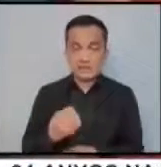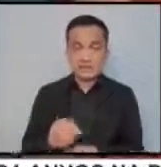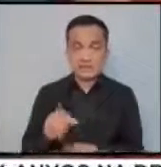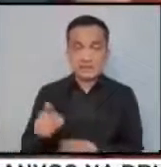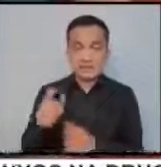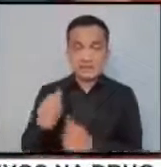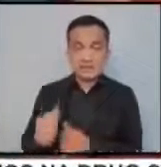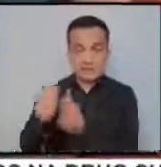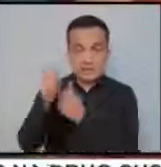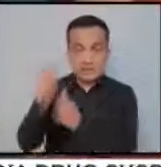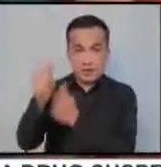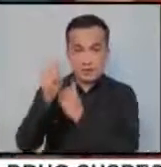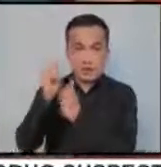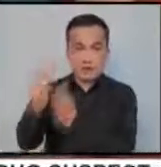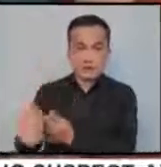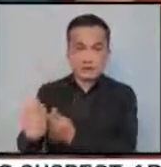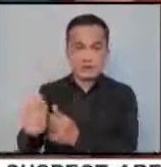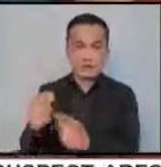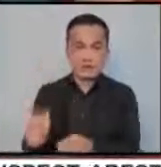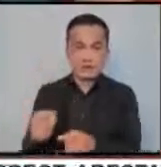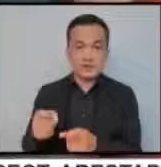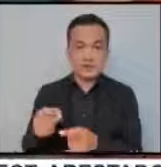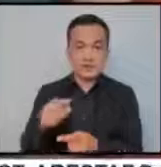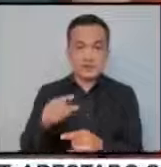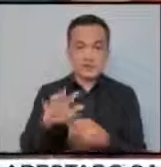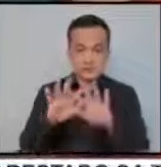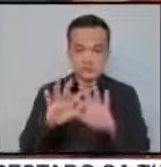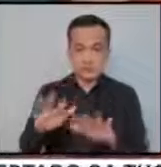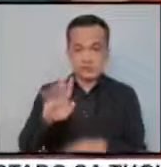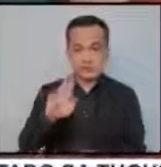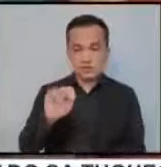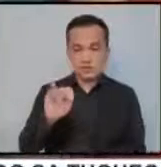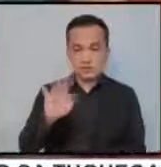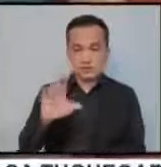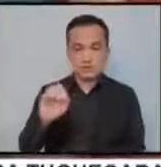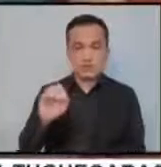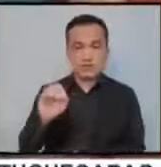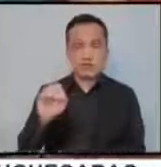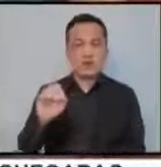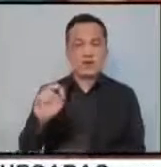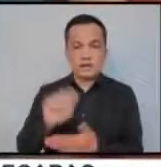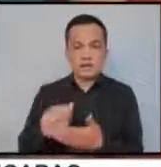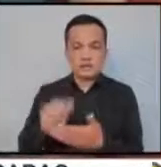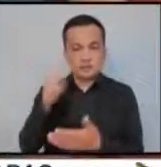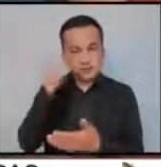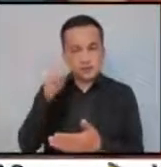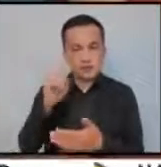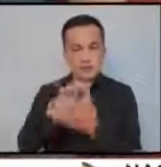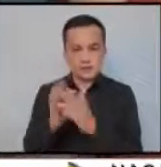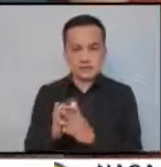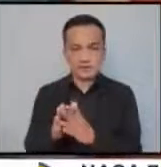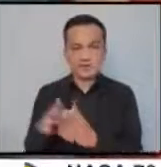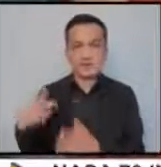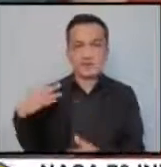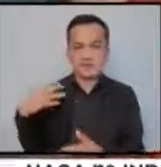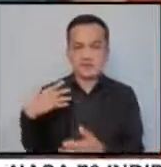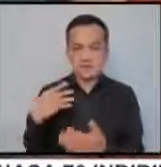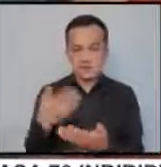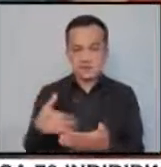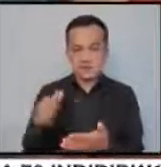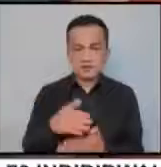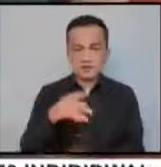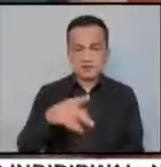UNESCO Artist for Peace. Kaya naman huwag na nating patagalin pa to perform Paraiso sa sinulat na nag-iisang